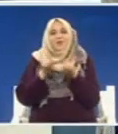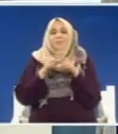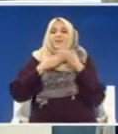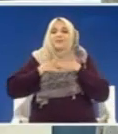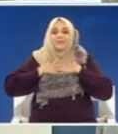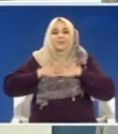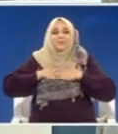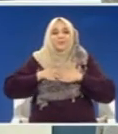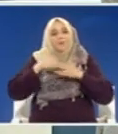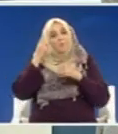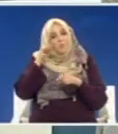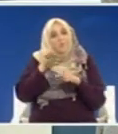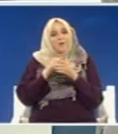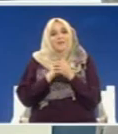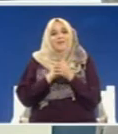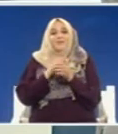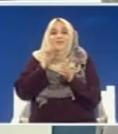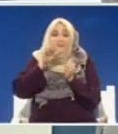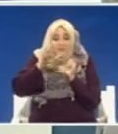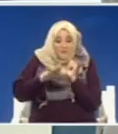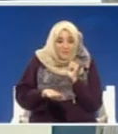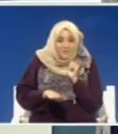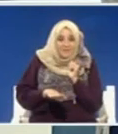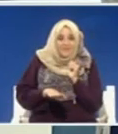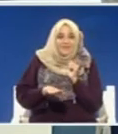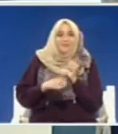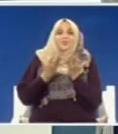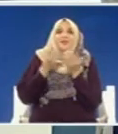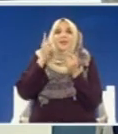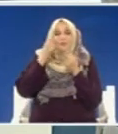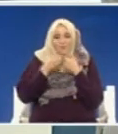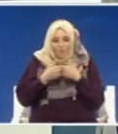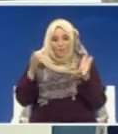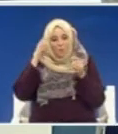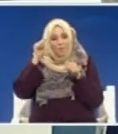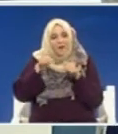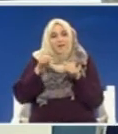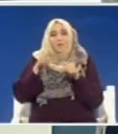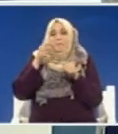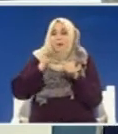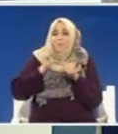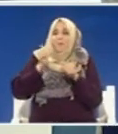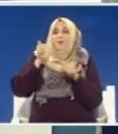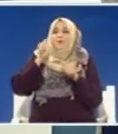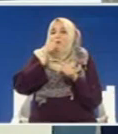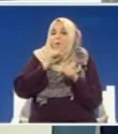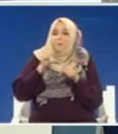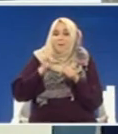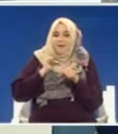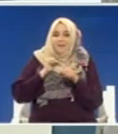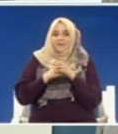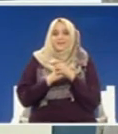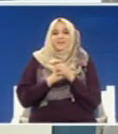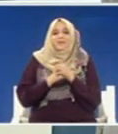يفتح على تكون هاجر الصغيرة هذه عامين باب فتح إن شاء الله على إمها وجدتها وأبائها، أبوها هذا